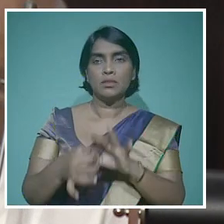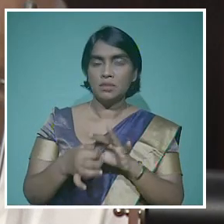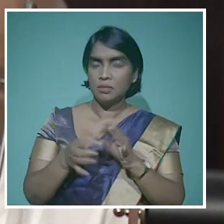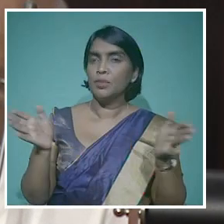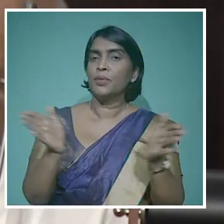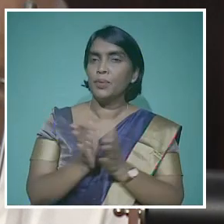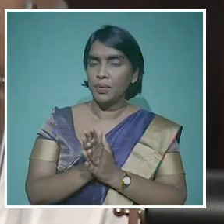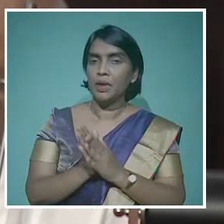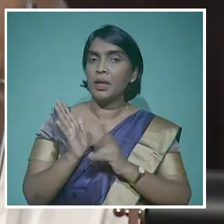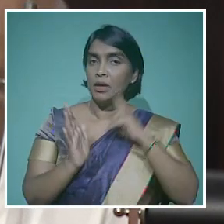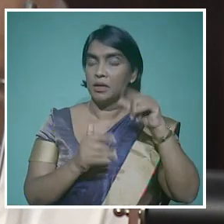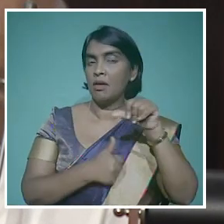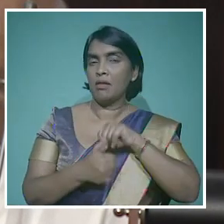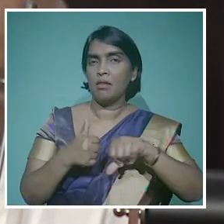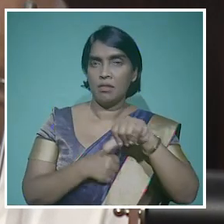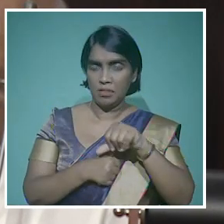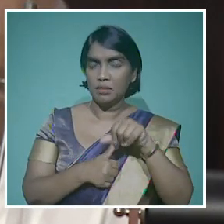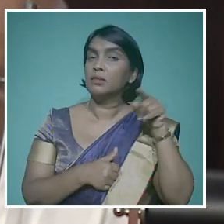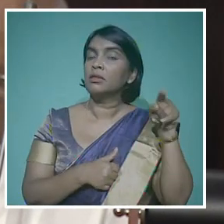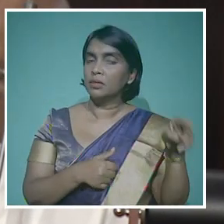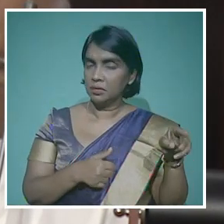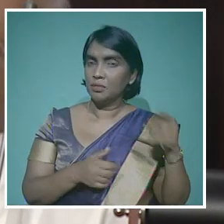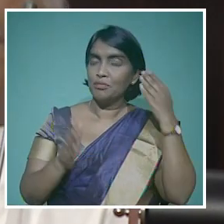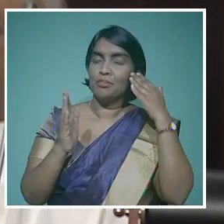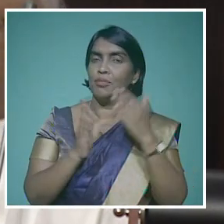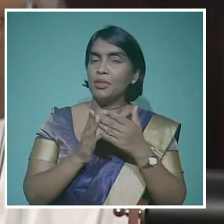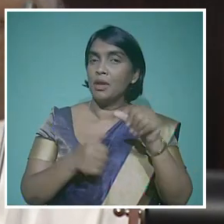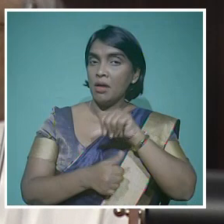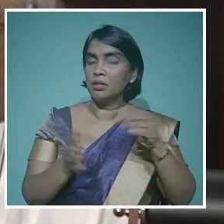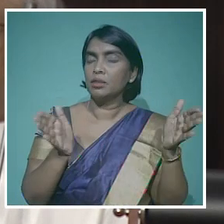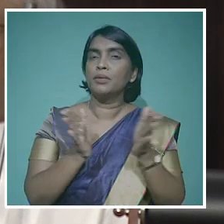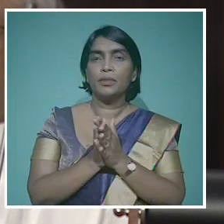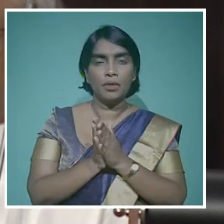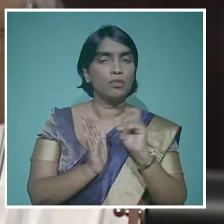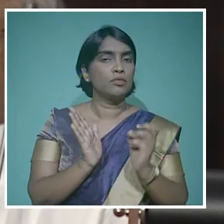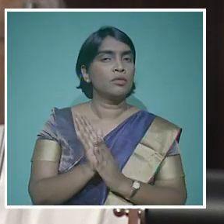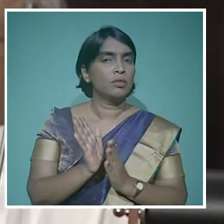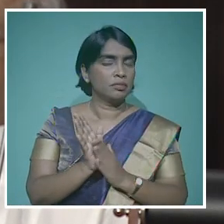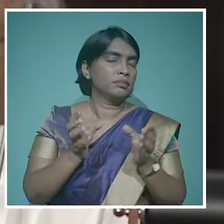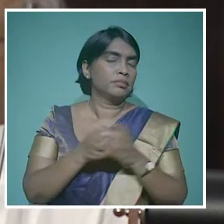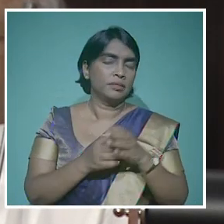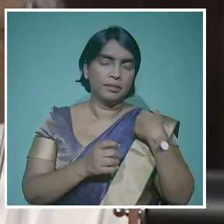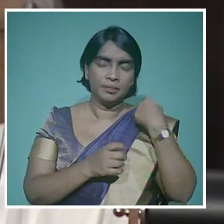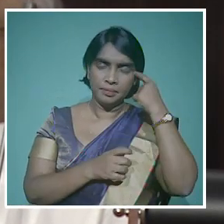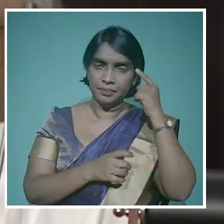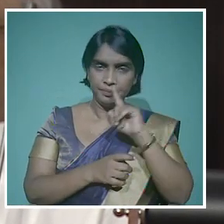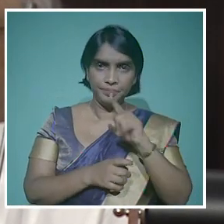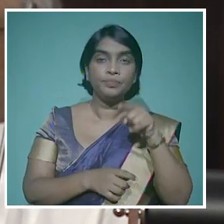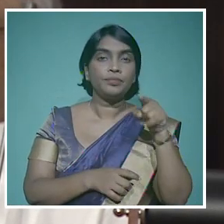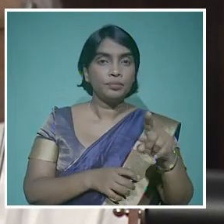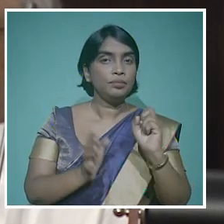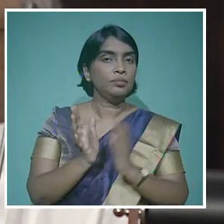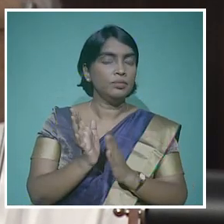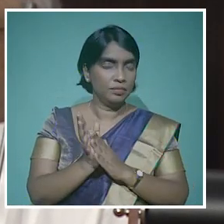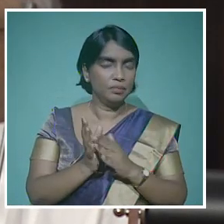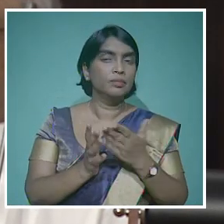සඳහා වන ජාතික ආයතනය හා ඒ සම්බන්ධිත ආයතන ඇතුළත් කමිටියක් පත් කිරීමට යෝජනා කරනවා. එම කමිටියේ